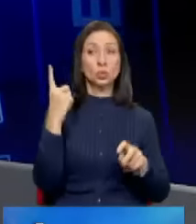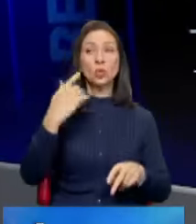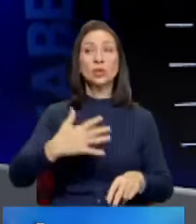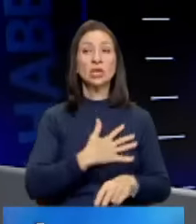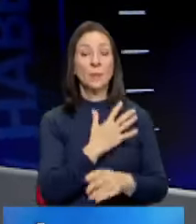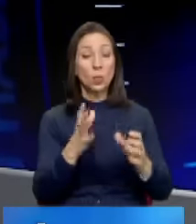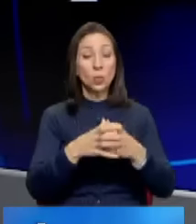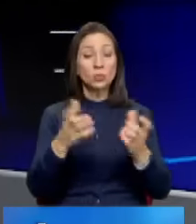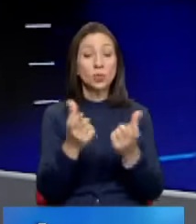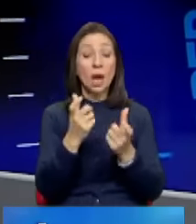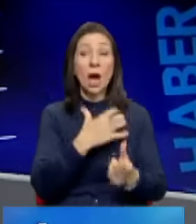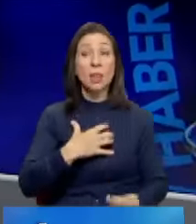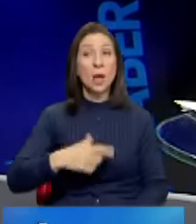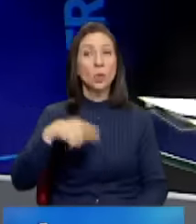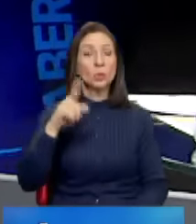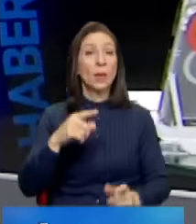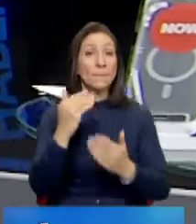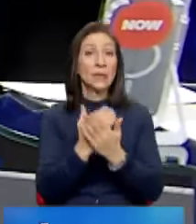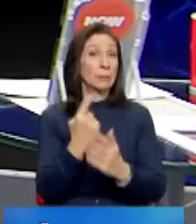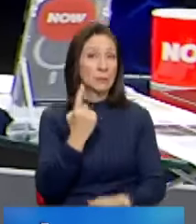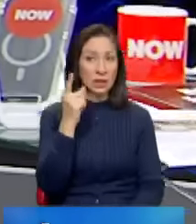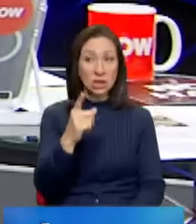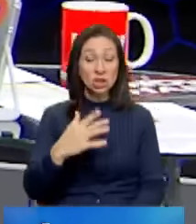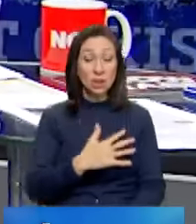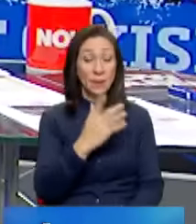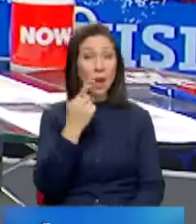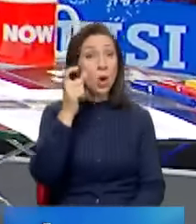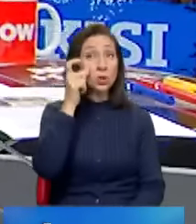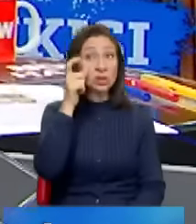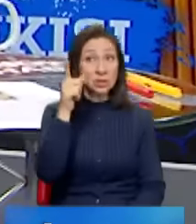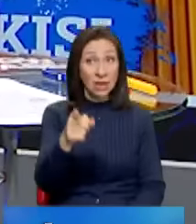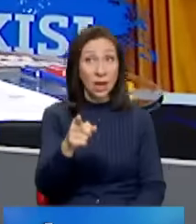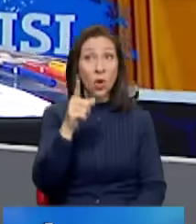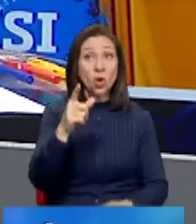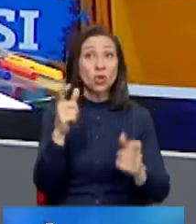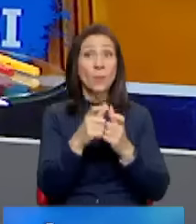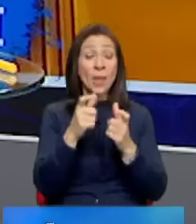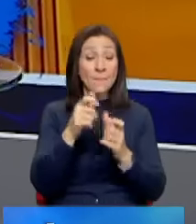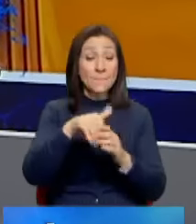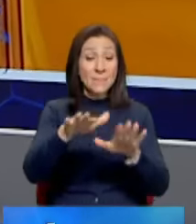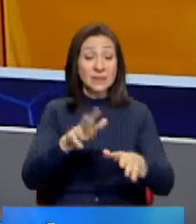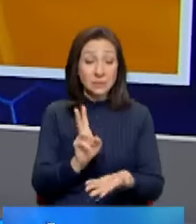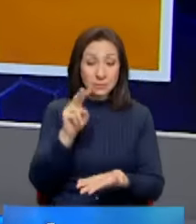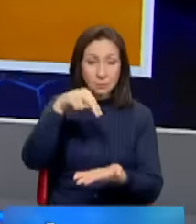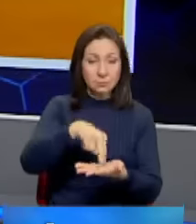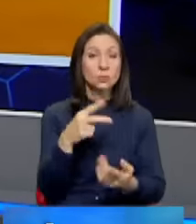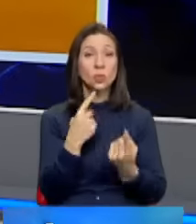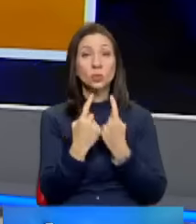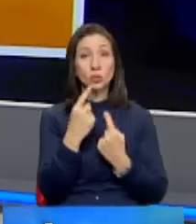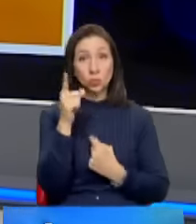grup toplantısında ana gündem maddelerinden biriydi. CHP lideri Özgür Özel o toplantıda meclis kürsüsünde